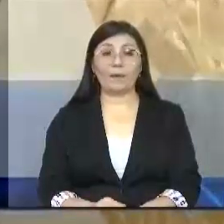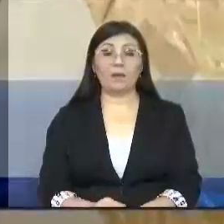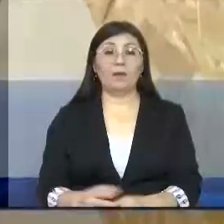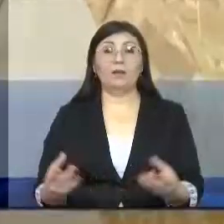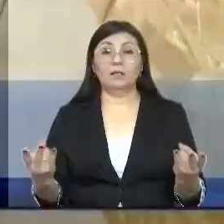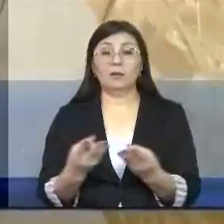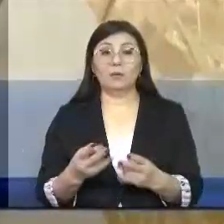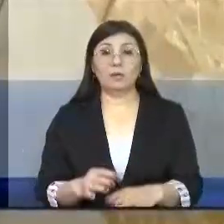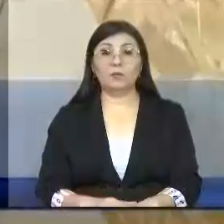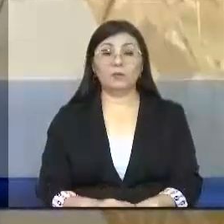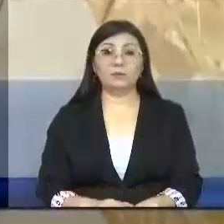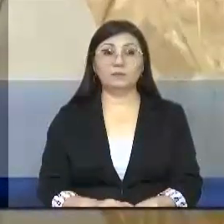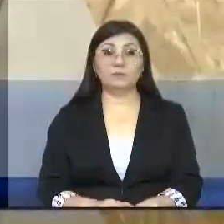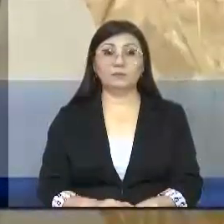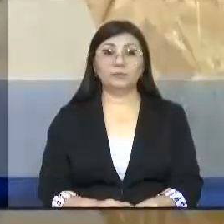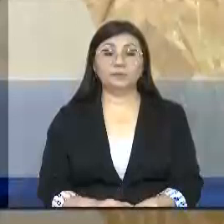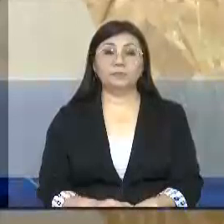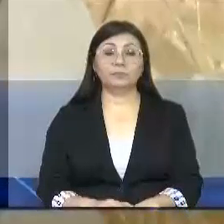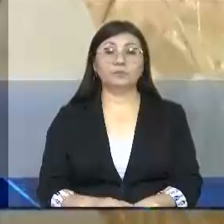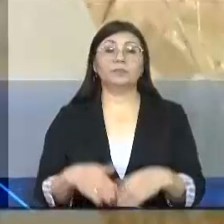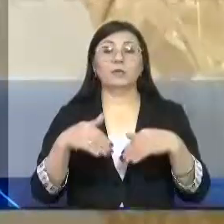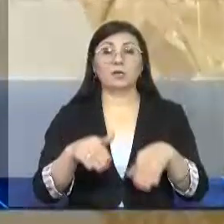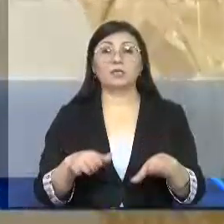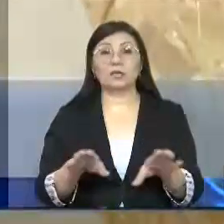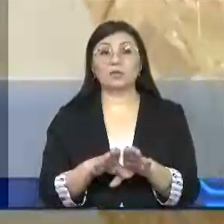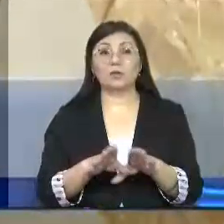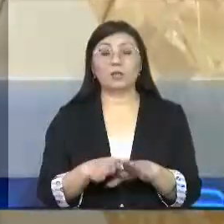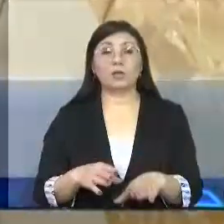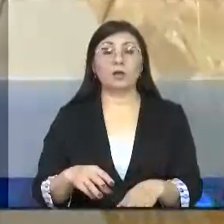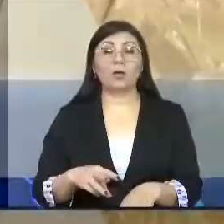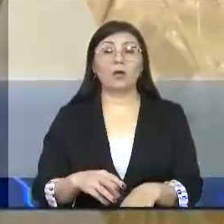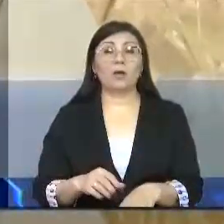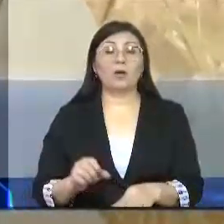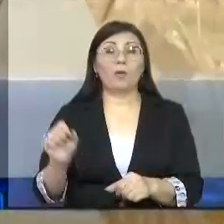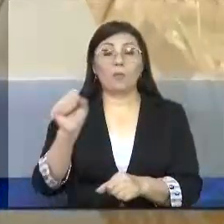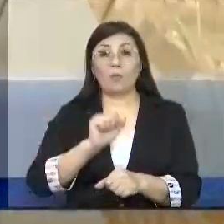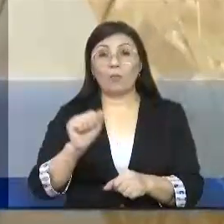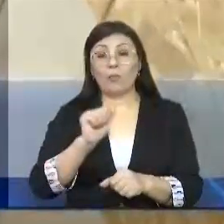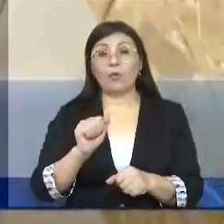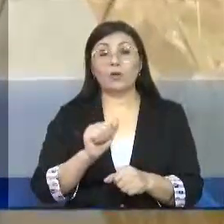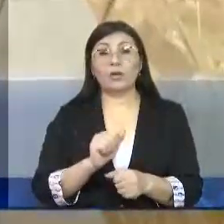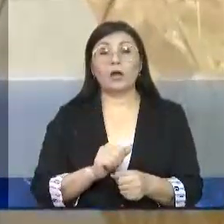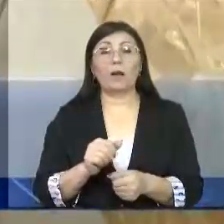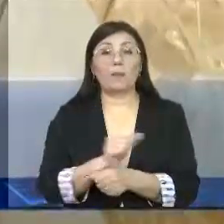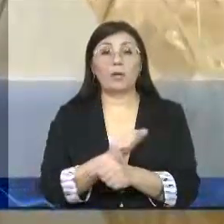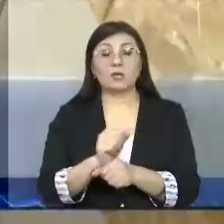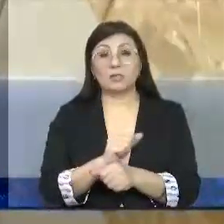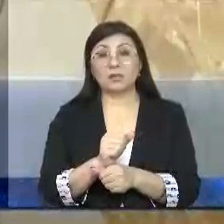необходима. И пришли к такому решению, что мойка, как мойка машин, это будет самое как бы для